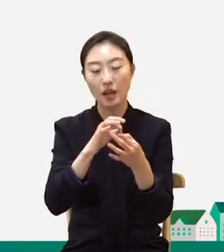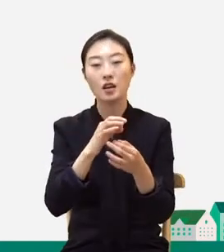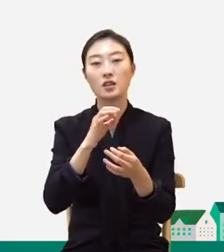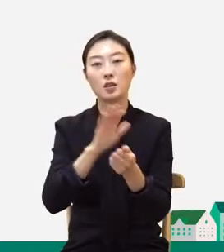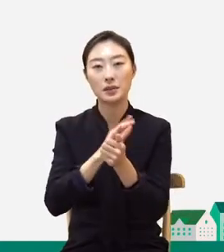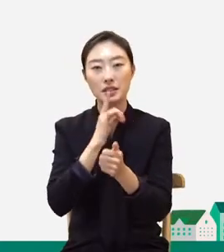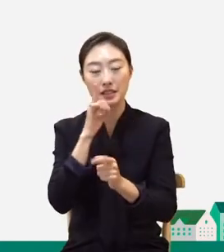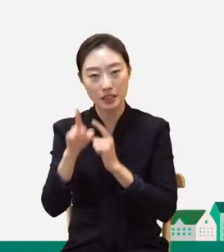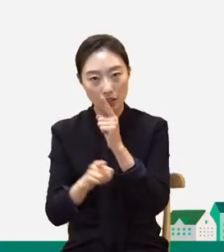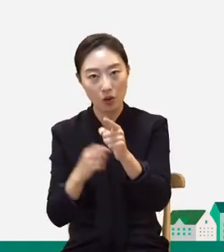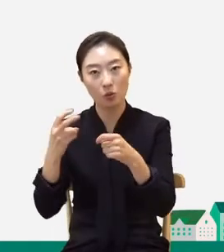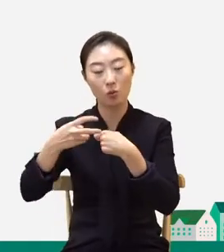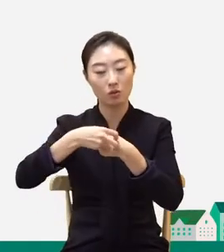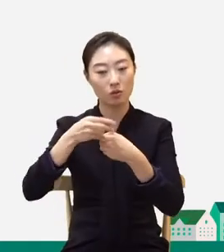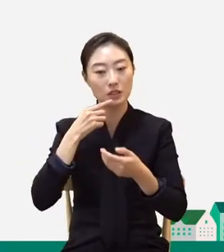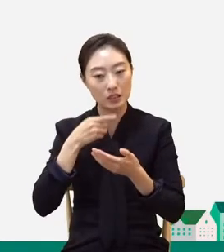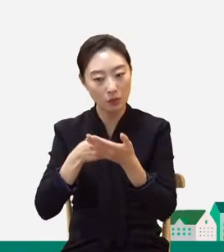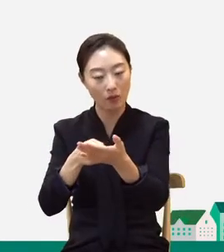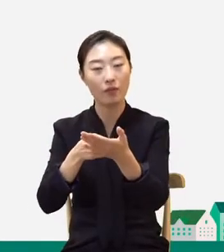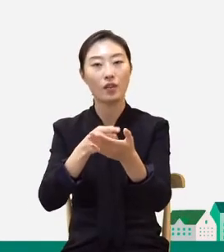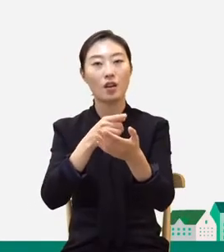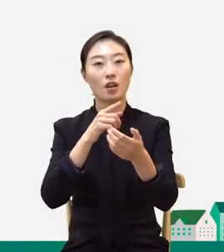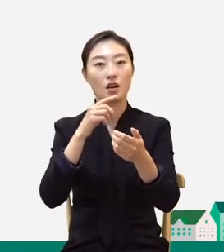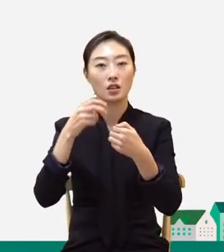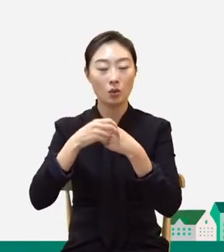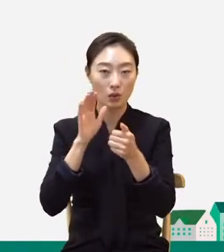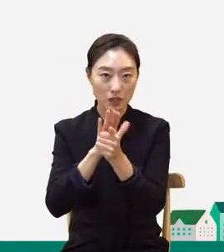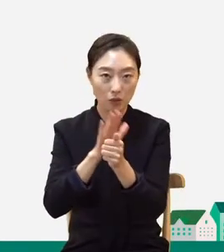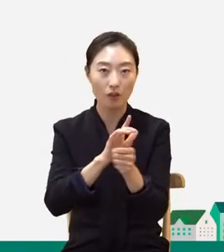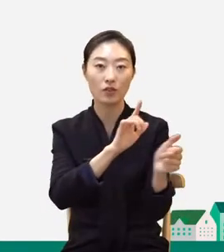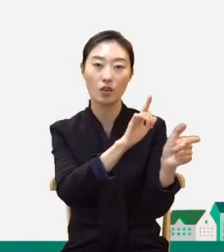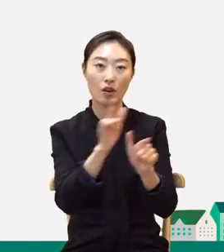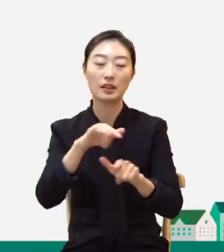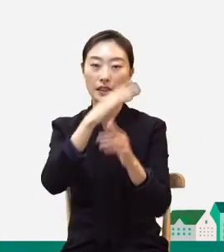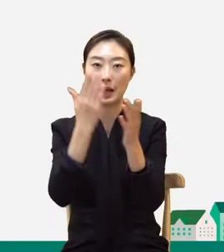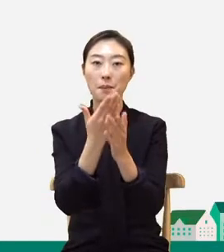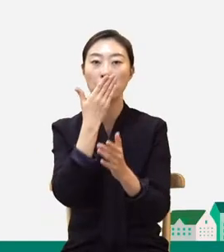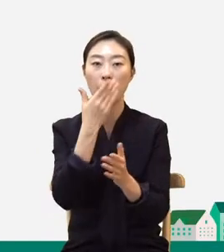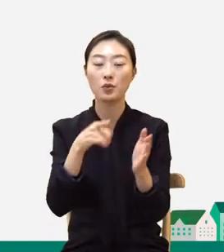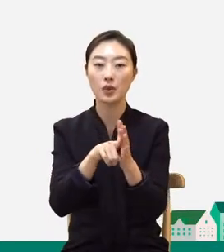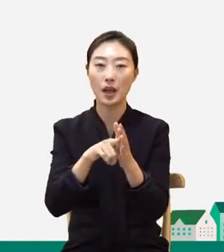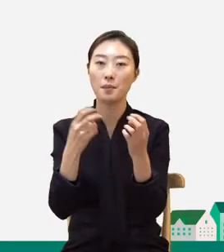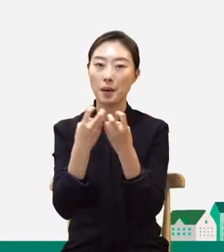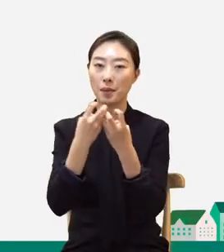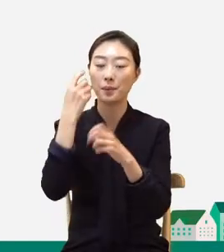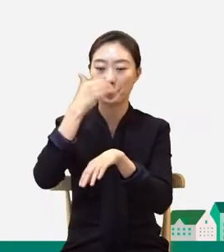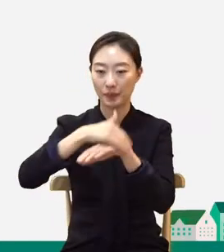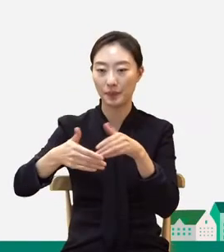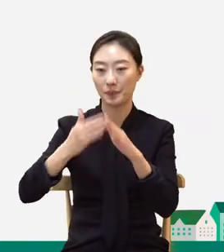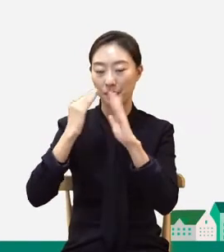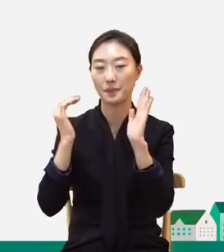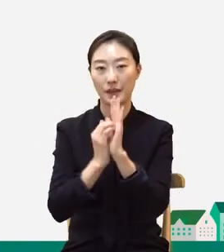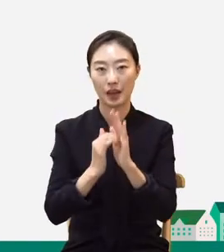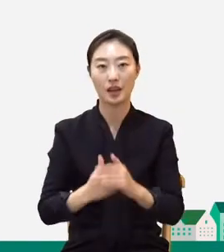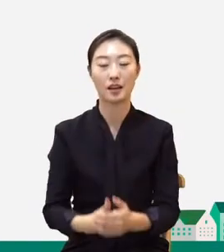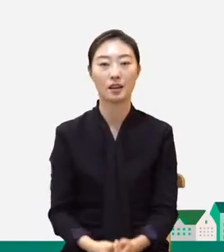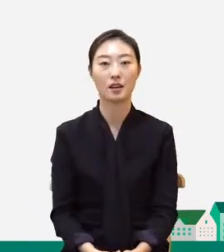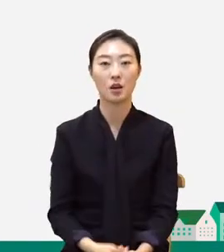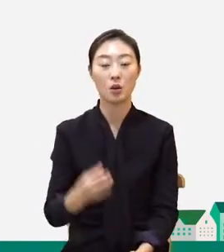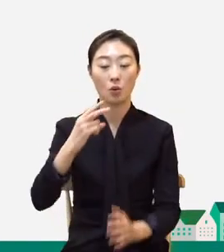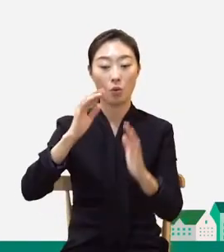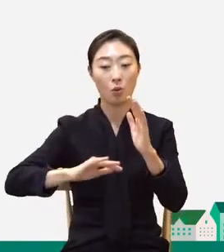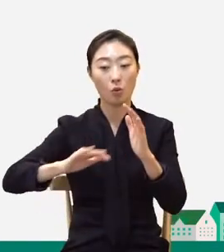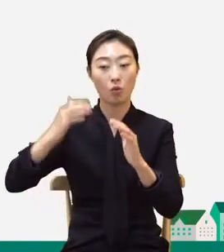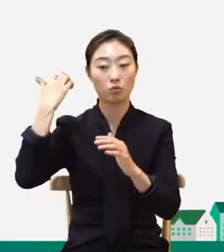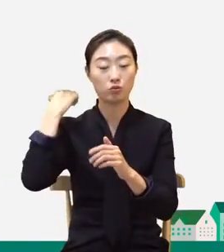신청이나 이제 의료 지원이나 이런 부분들을 지원할 수 있도록 이렇게 방안을 접근하였습니다. 그리고 공공후견인